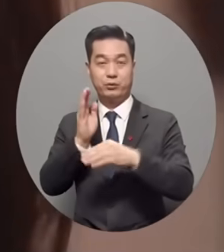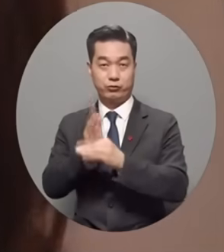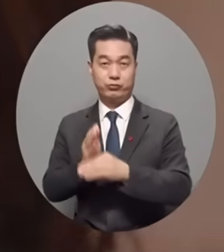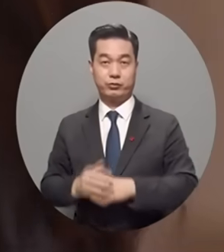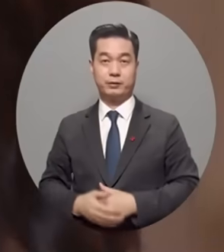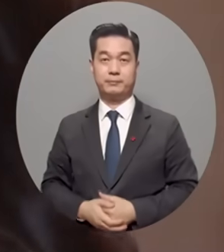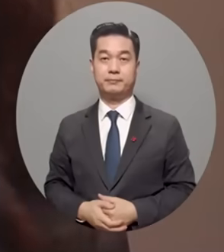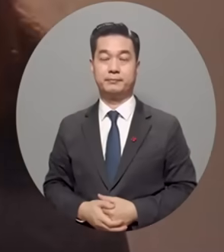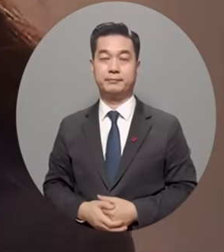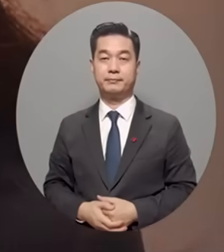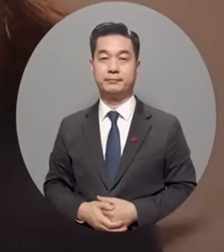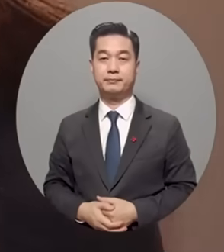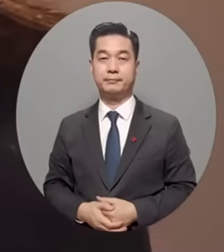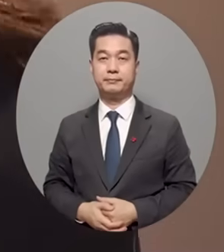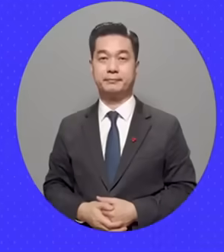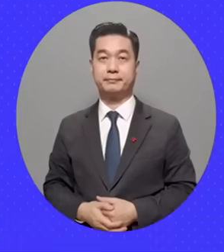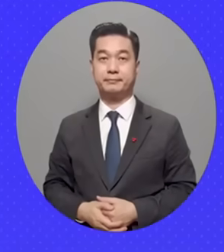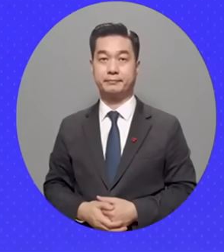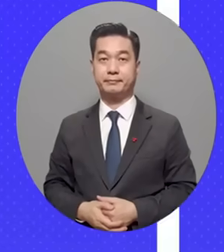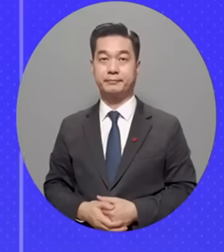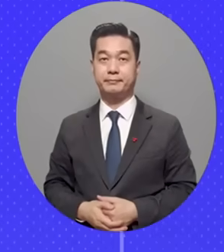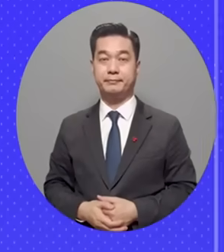뉴스 윤상문입니다.